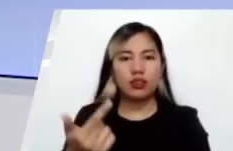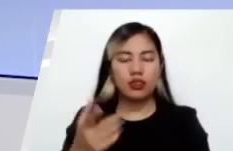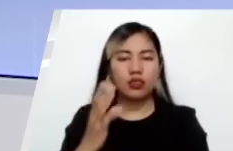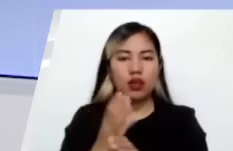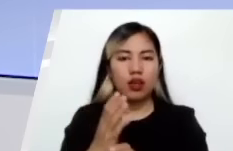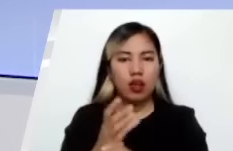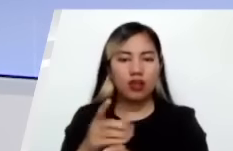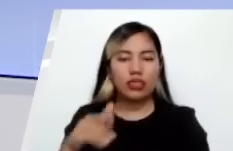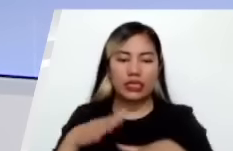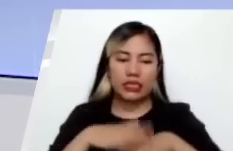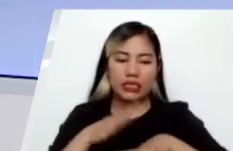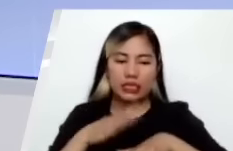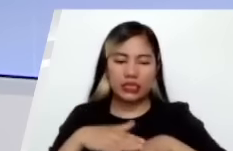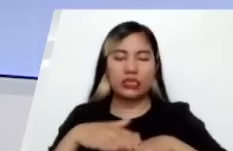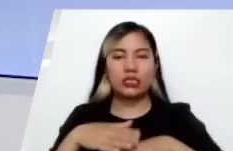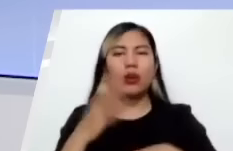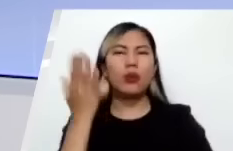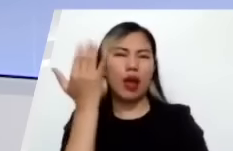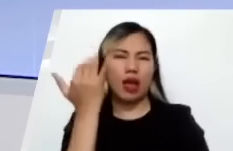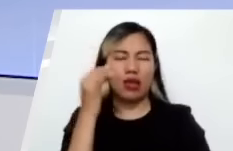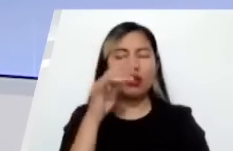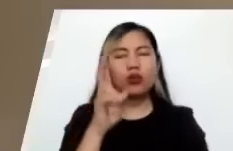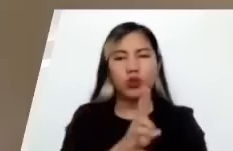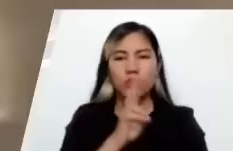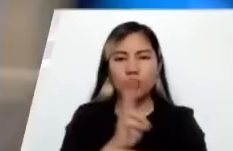Busway. Balitang hatid ni Bea Pinlac.